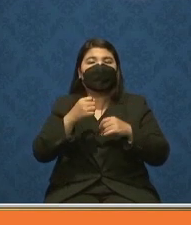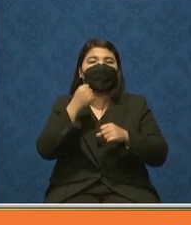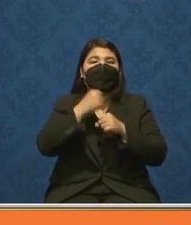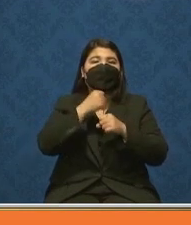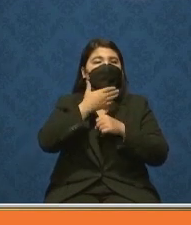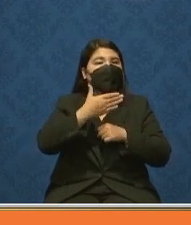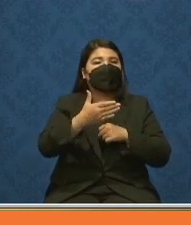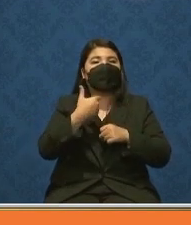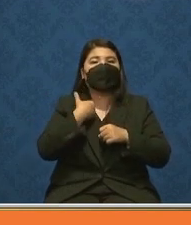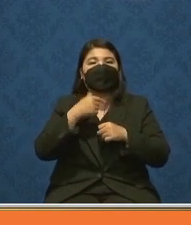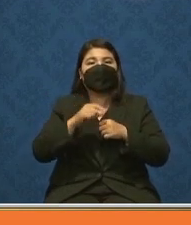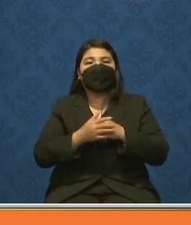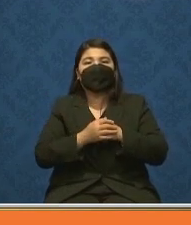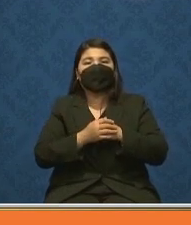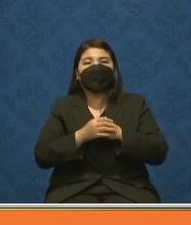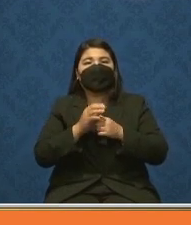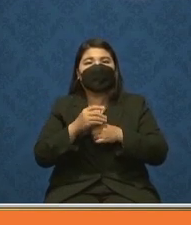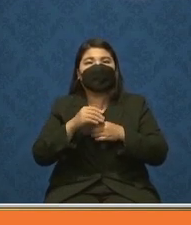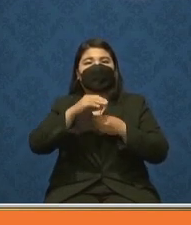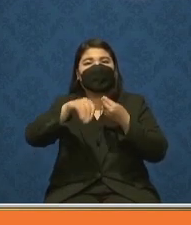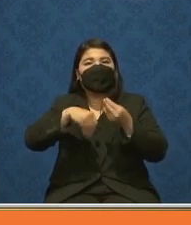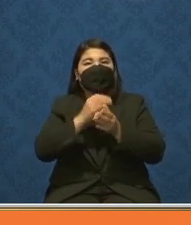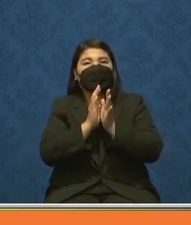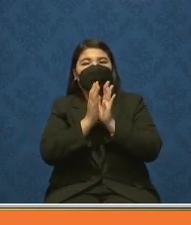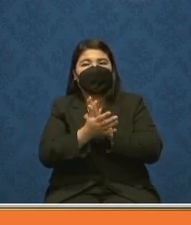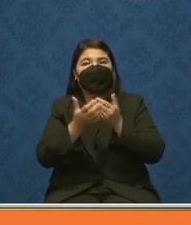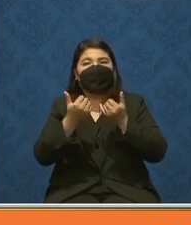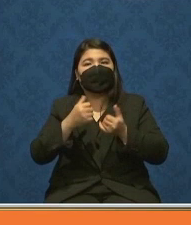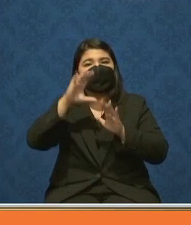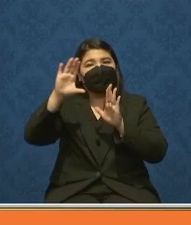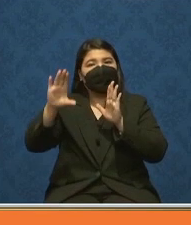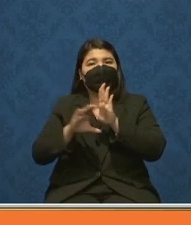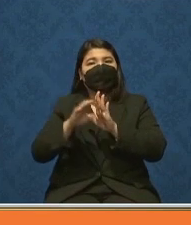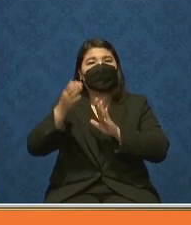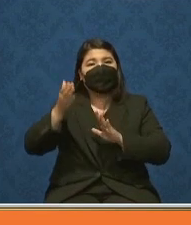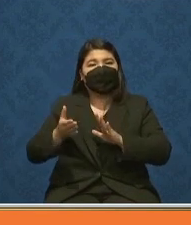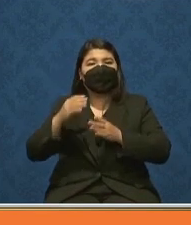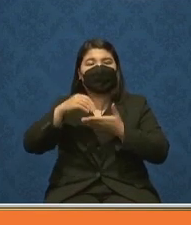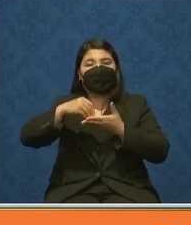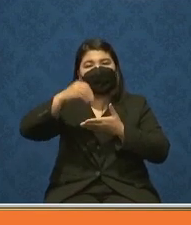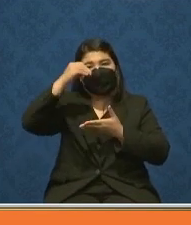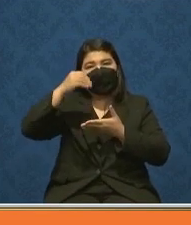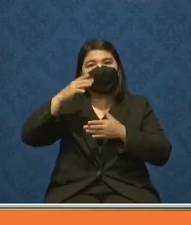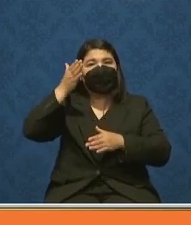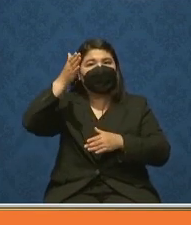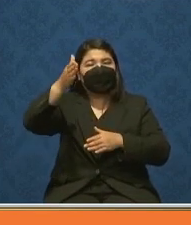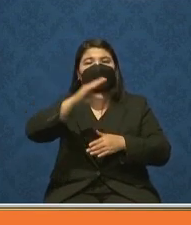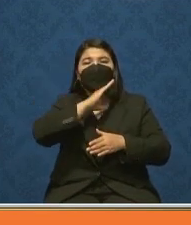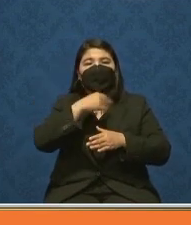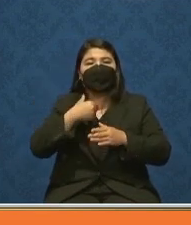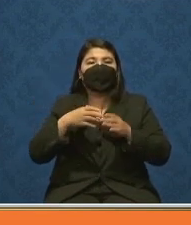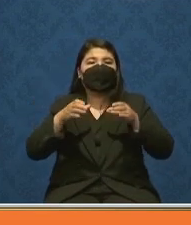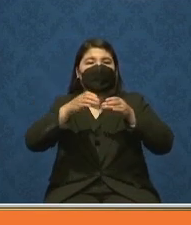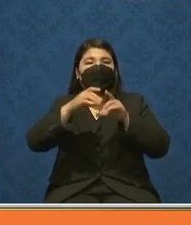ทั้งวัยเรียนวัยทำงานรองรับกับโลกที่ไม่แน่นอนและเปลี่ยนแปลงอย่างรวดเร็วครับนี่คือภาพของการศึกษาในอนาคตที่ถ้